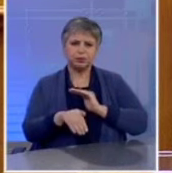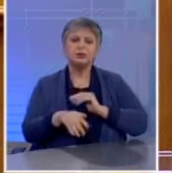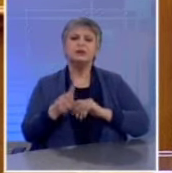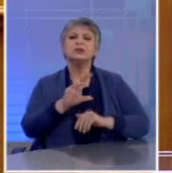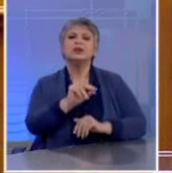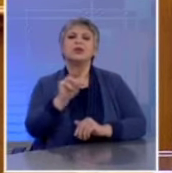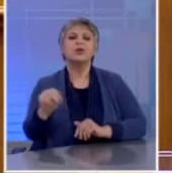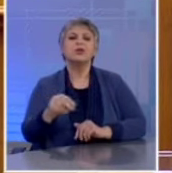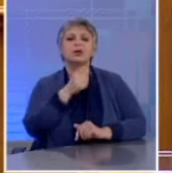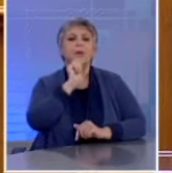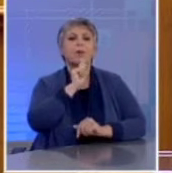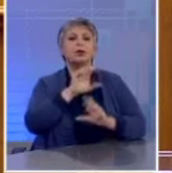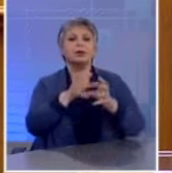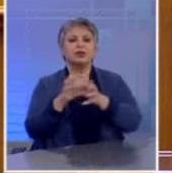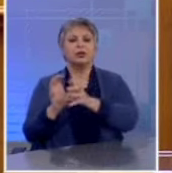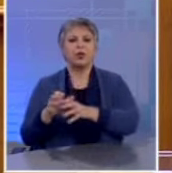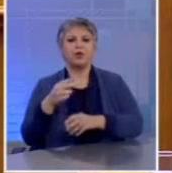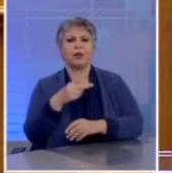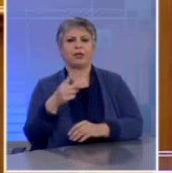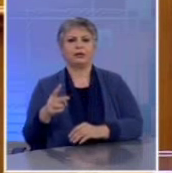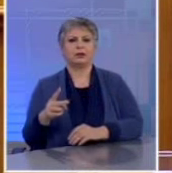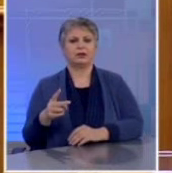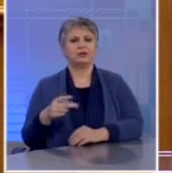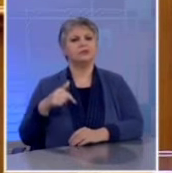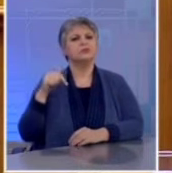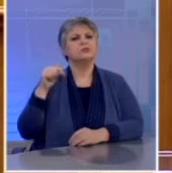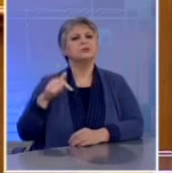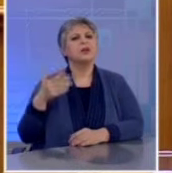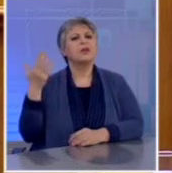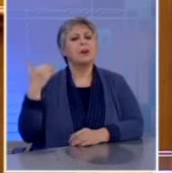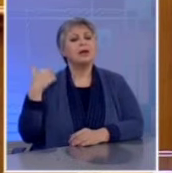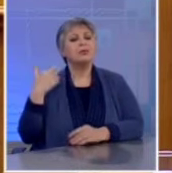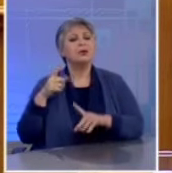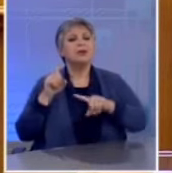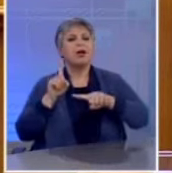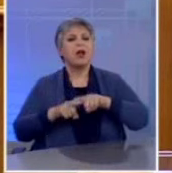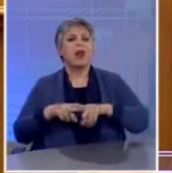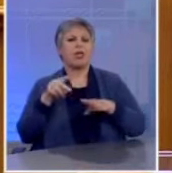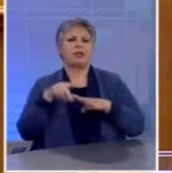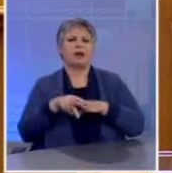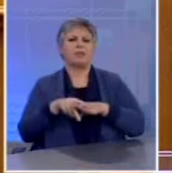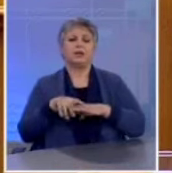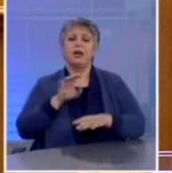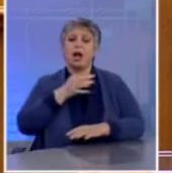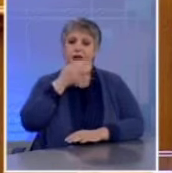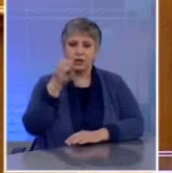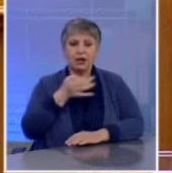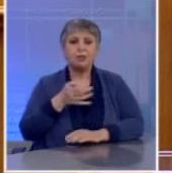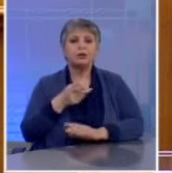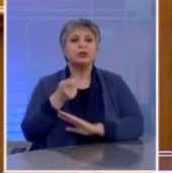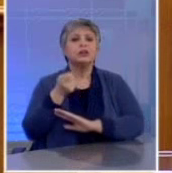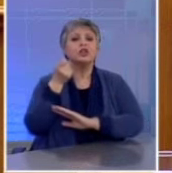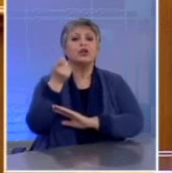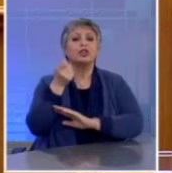της Ελλάδας, αλλά και με δημοσιεύματα που ποτέ δεν διαψεύτηκαν, τα χρέη του κόμματός σας, κύριε Μητσοτάκη, της